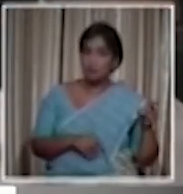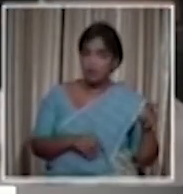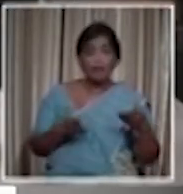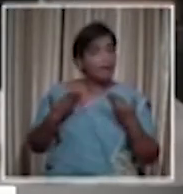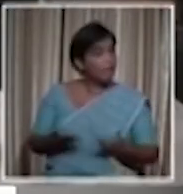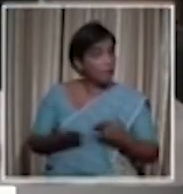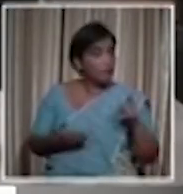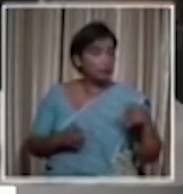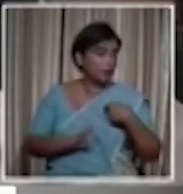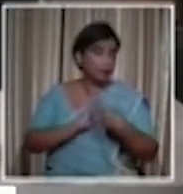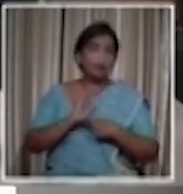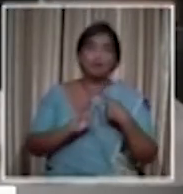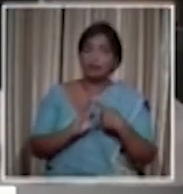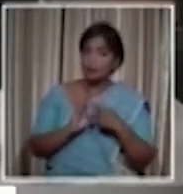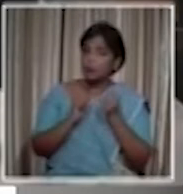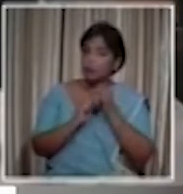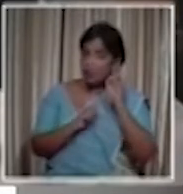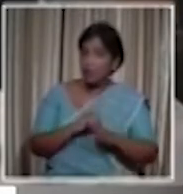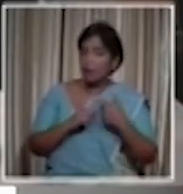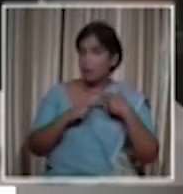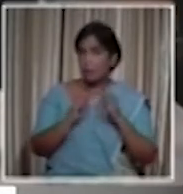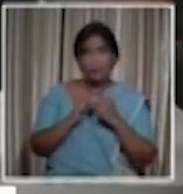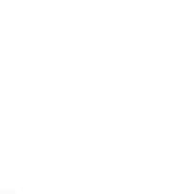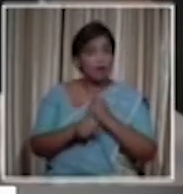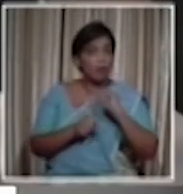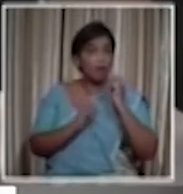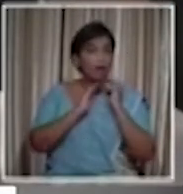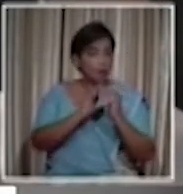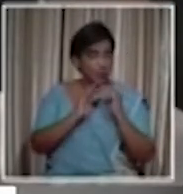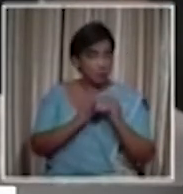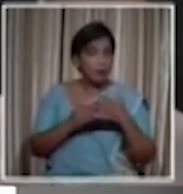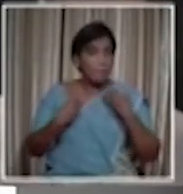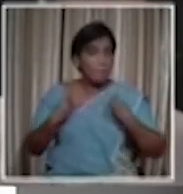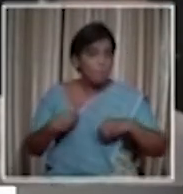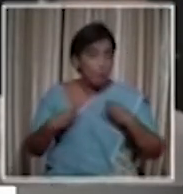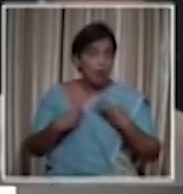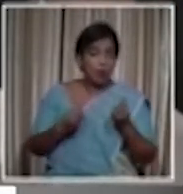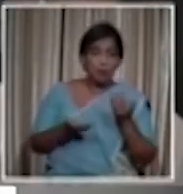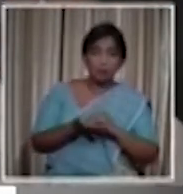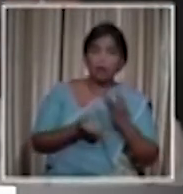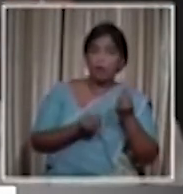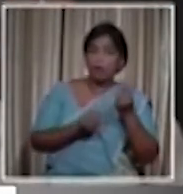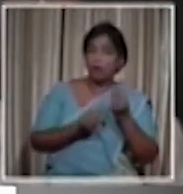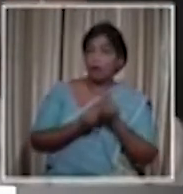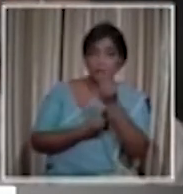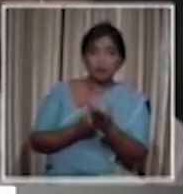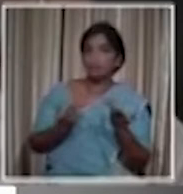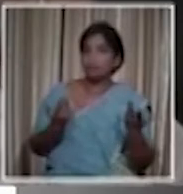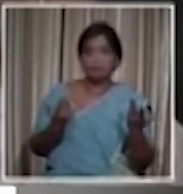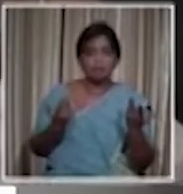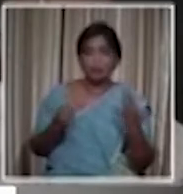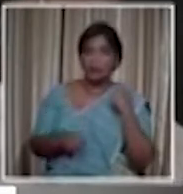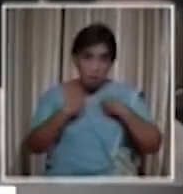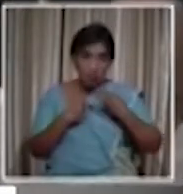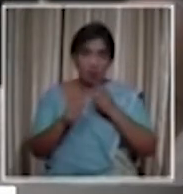वर्तमान अपे रट पत्वति तत्व किसुदु राज आयतन पाडु पियवा गनी मट मुदल लबादी में हकियावक